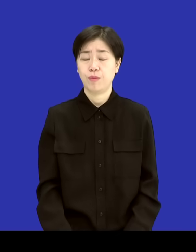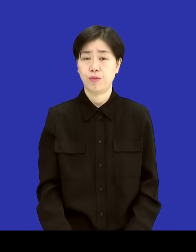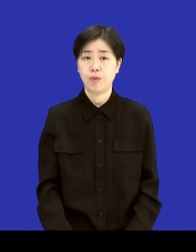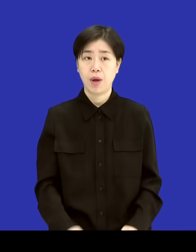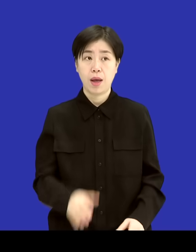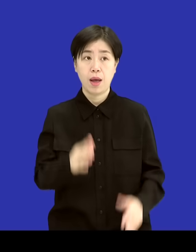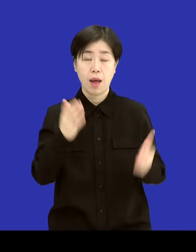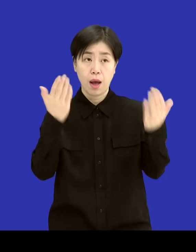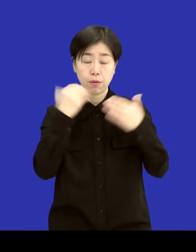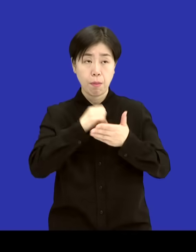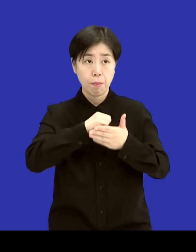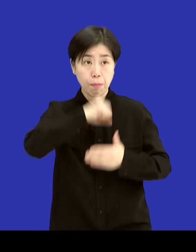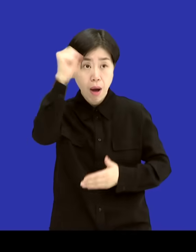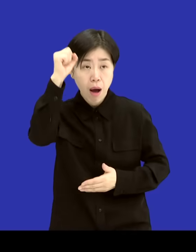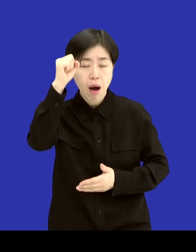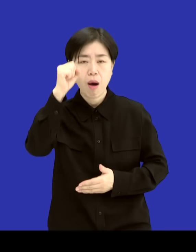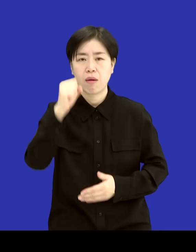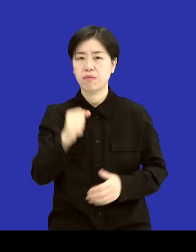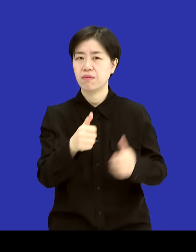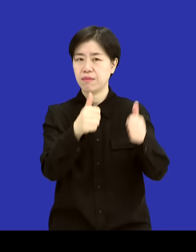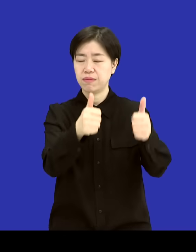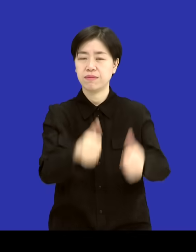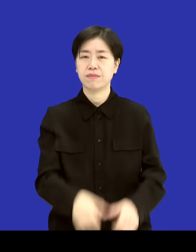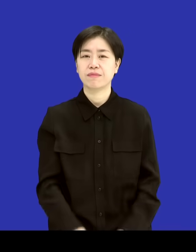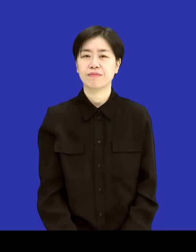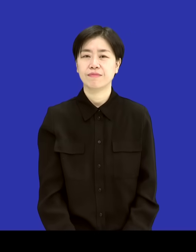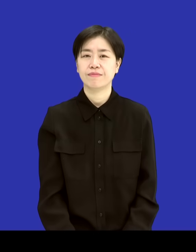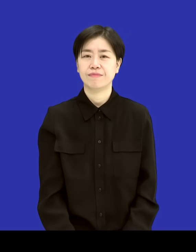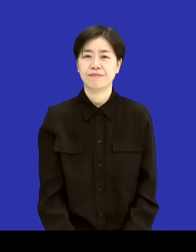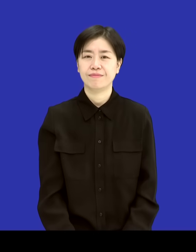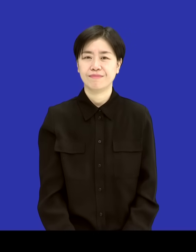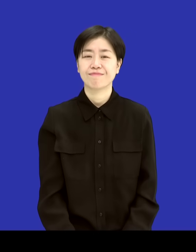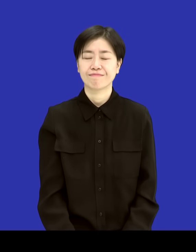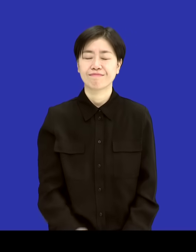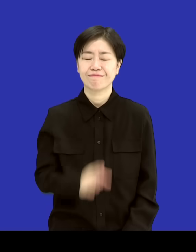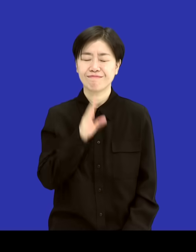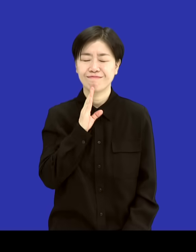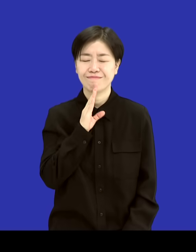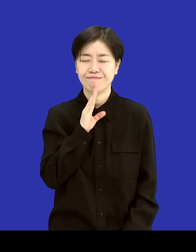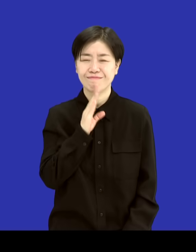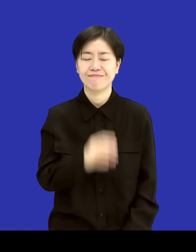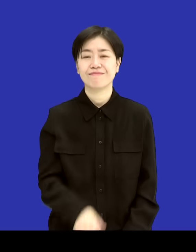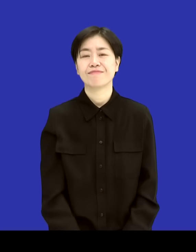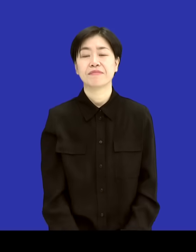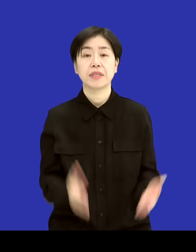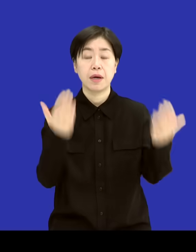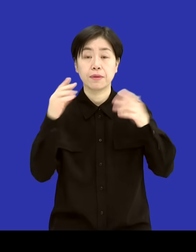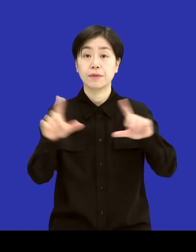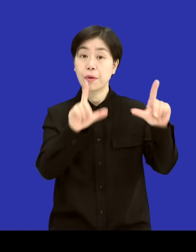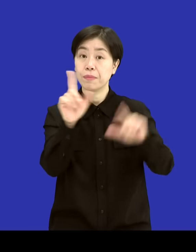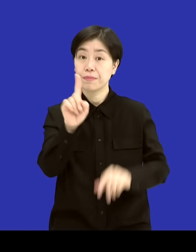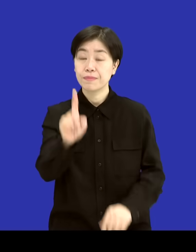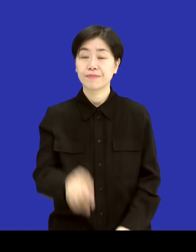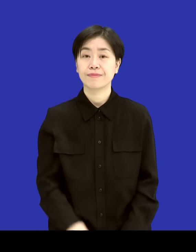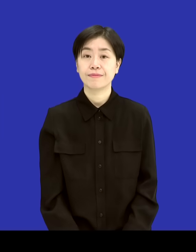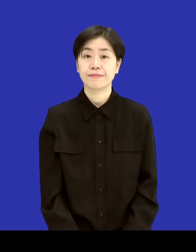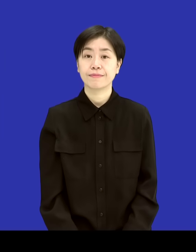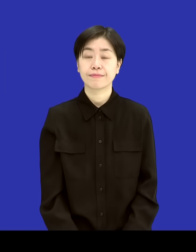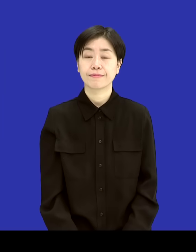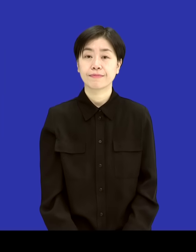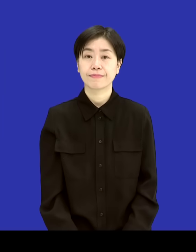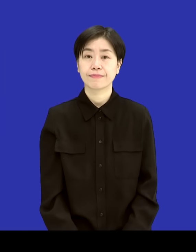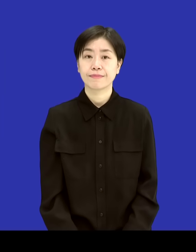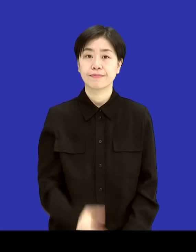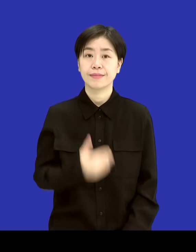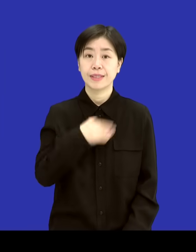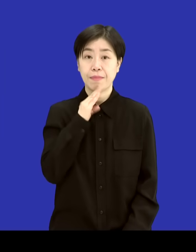전 세계에서 뭐 지원했을 텐데. 아, 그래서 참 네, 그런 마음으로. 예. 그래서 예. 학교 생활은 어떠셨어요? 그래서 학교에 들어갔는데 저는